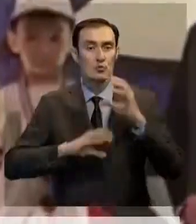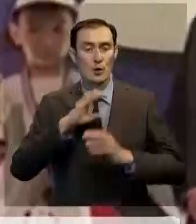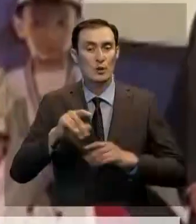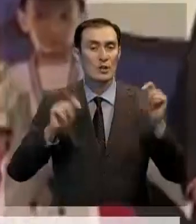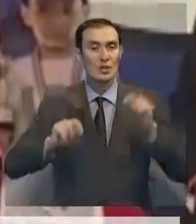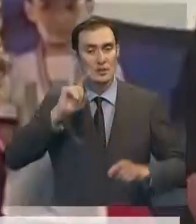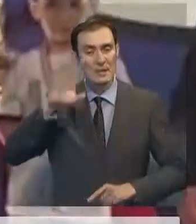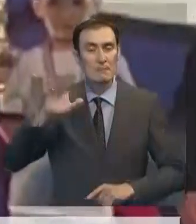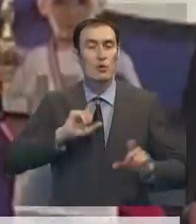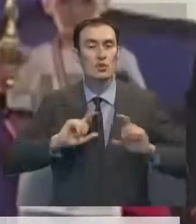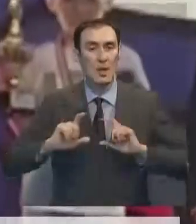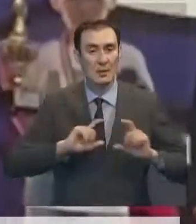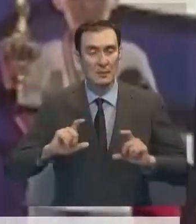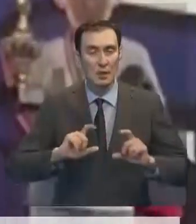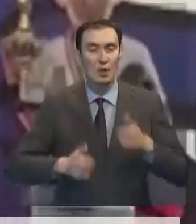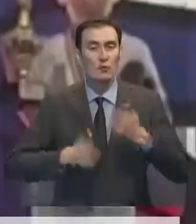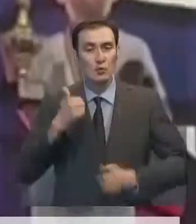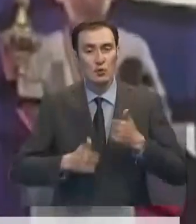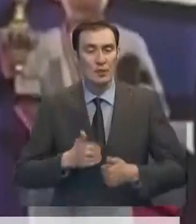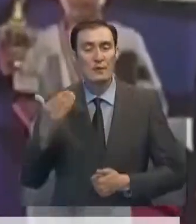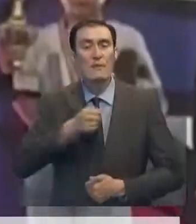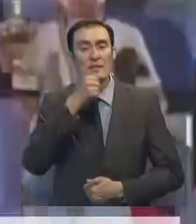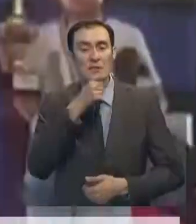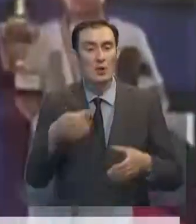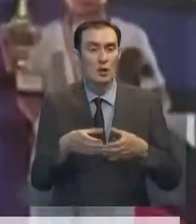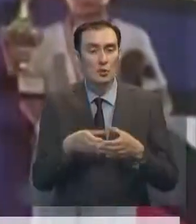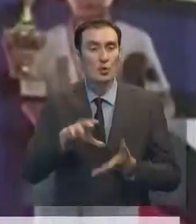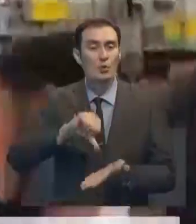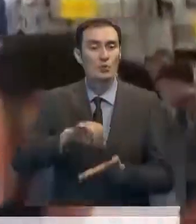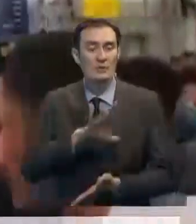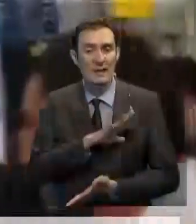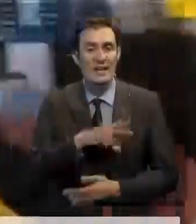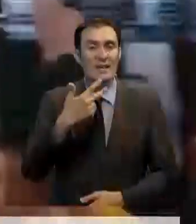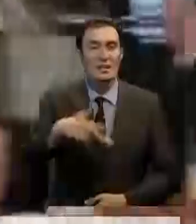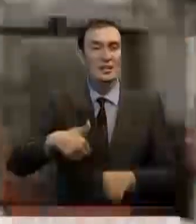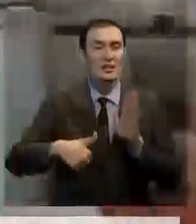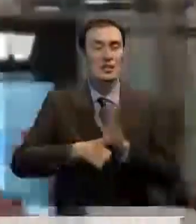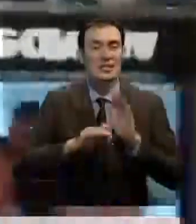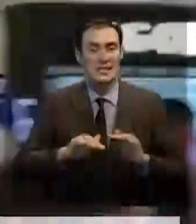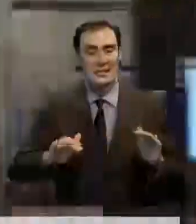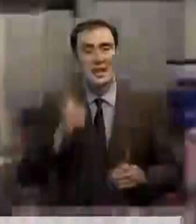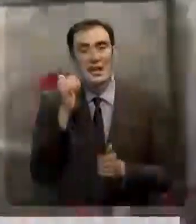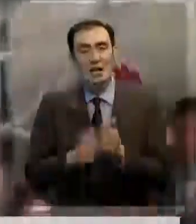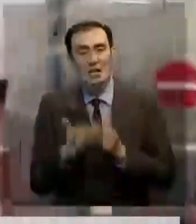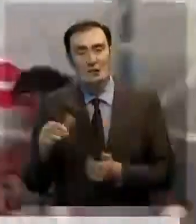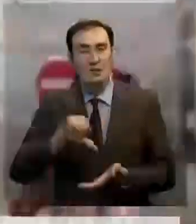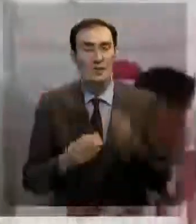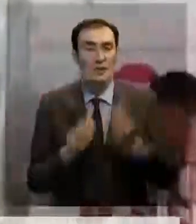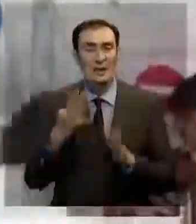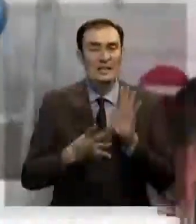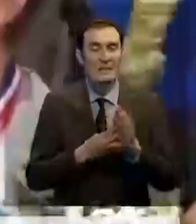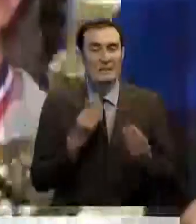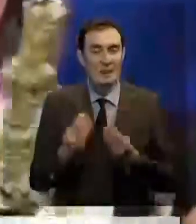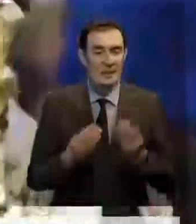международный чемпионат по шахматам. В турнире в ее возрастной категории участвовали 36 детей. Каждый из них сыграл по 9